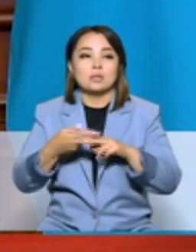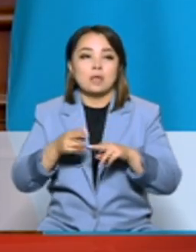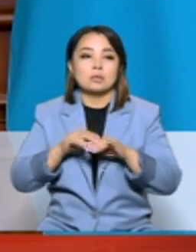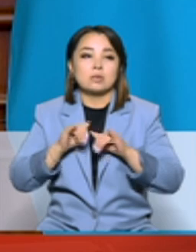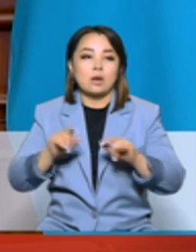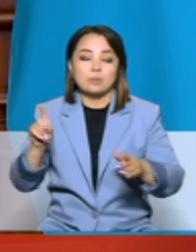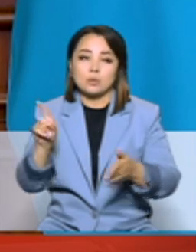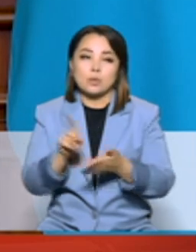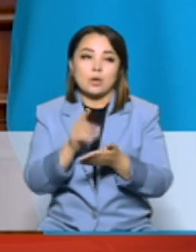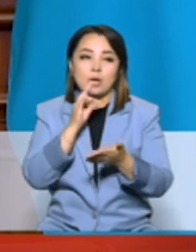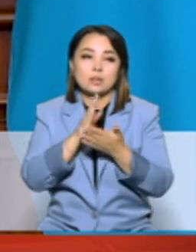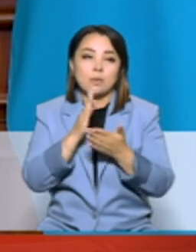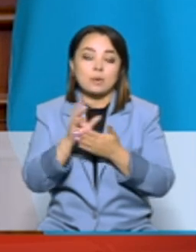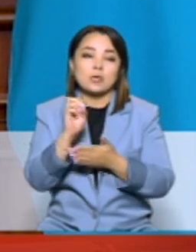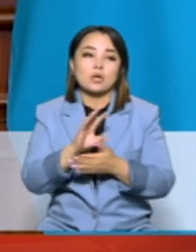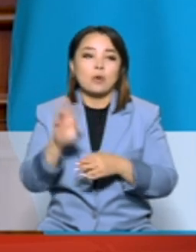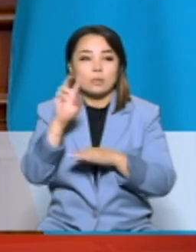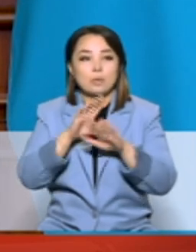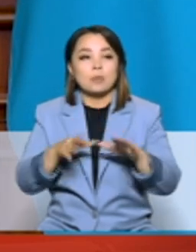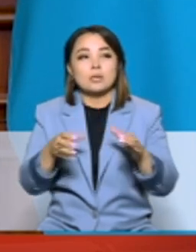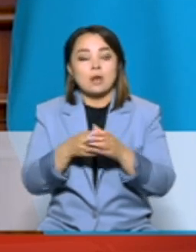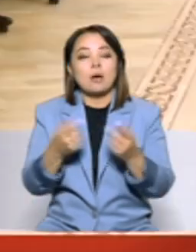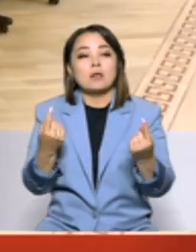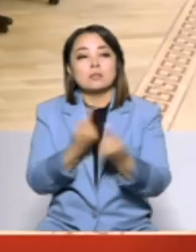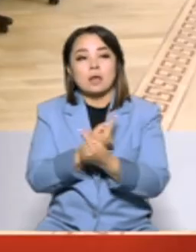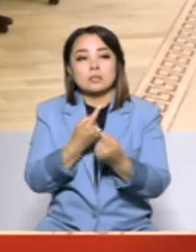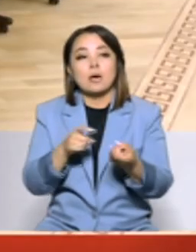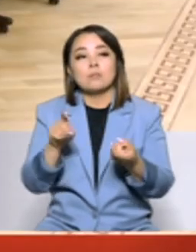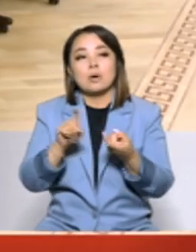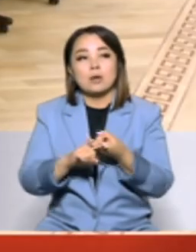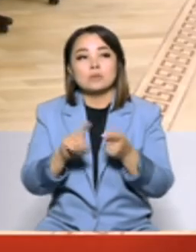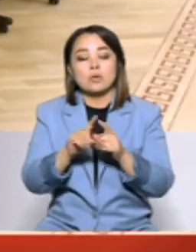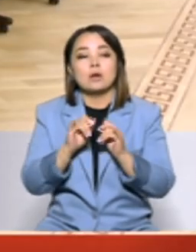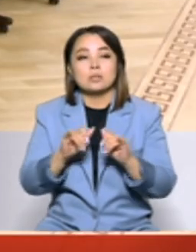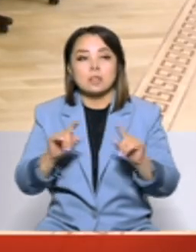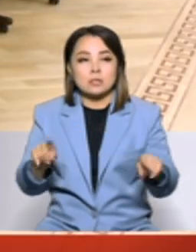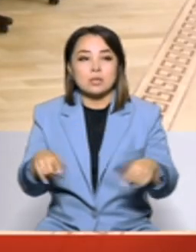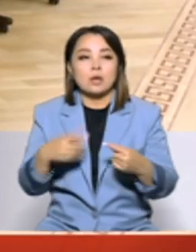дамытуға мүдделіміз, және Еуропа елдерімен логистикалық байланыстарды кеңейтуге ниеттіміз.